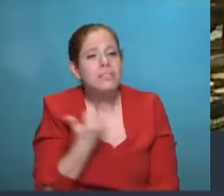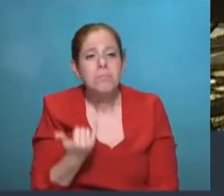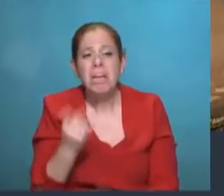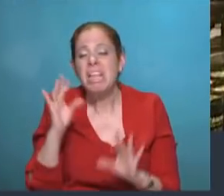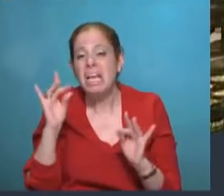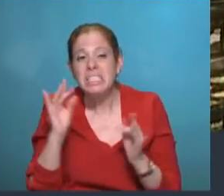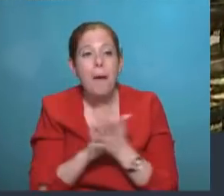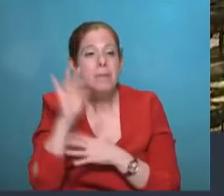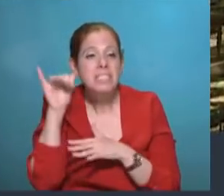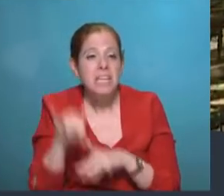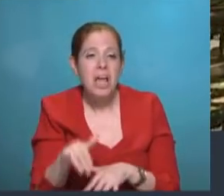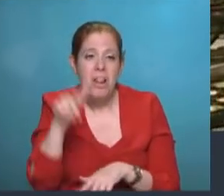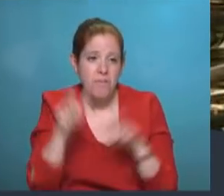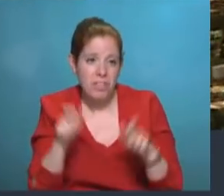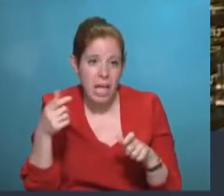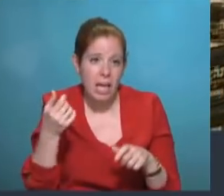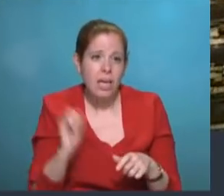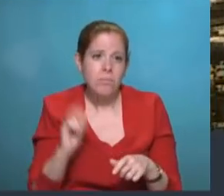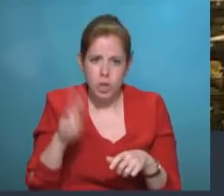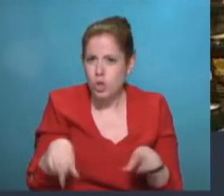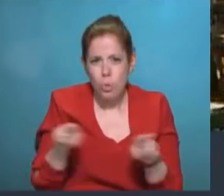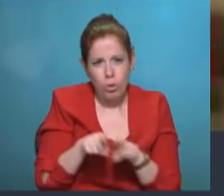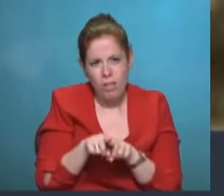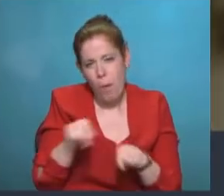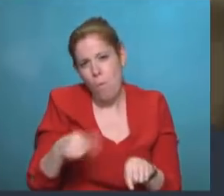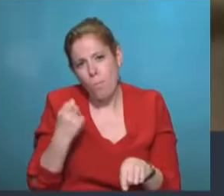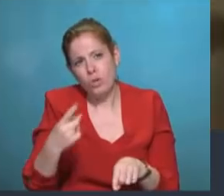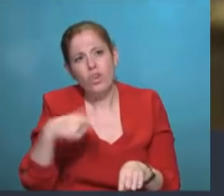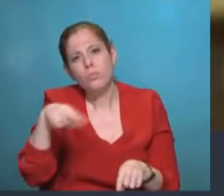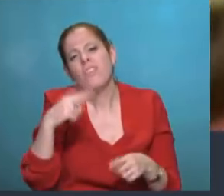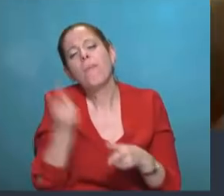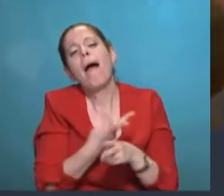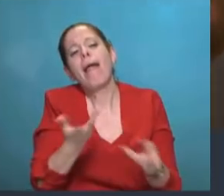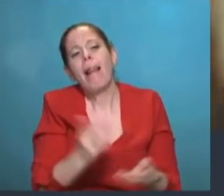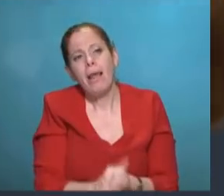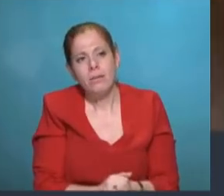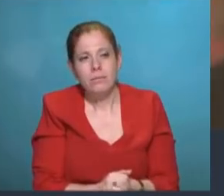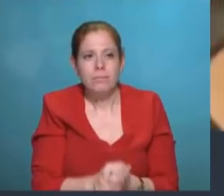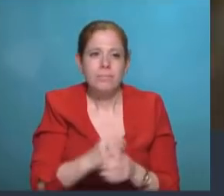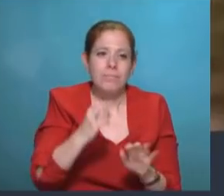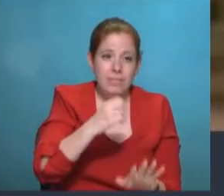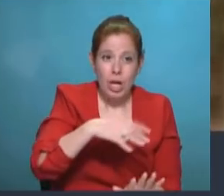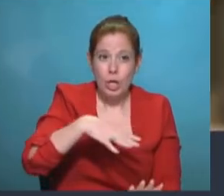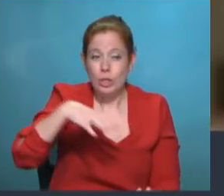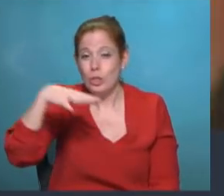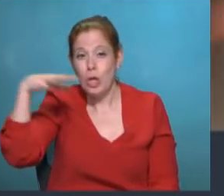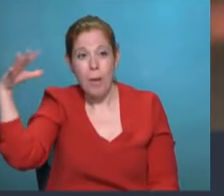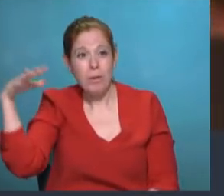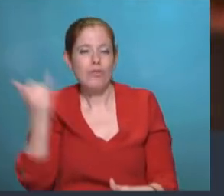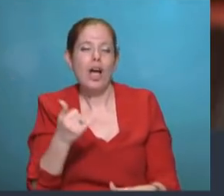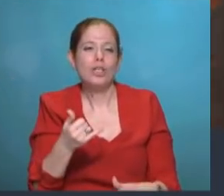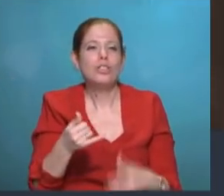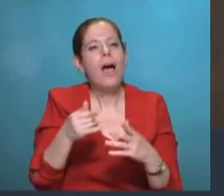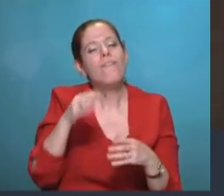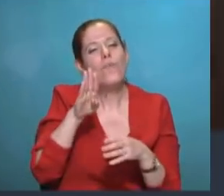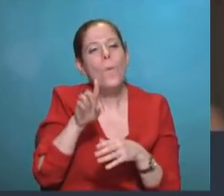תייר, אנחנו, יש להם מותר פה בשבוע, שמסתובבים ברגיל. השמש יצא, בוריקה עם ביצה!